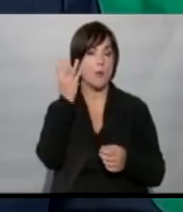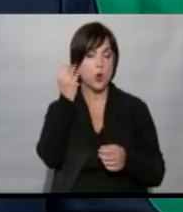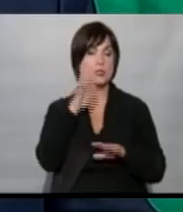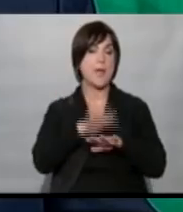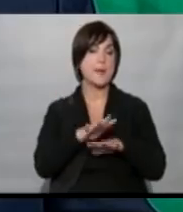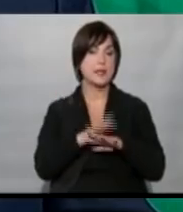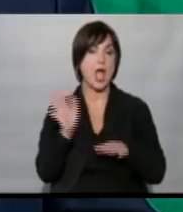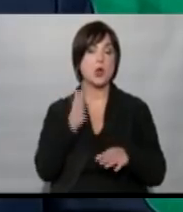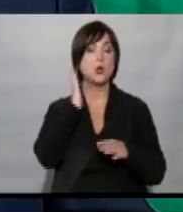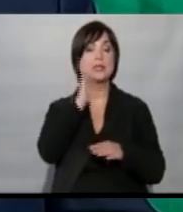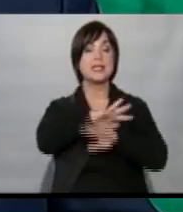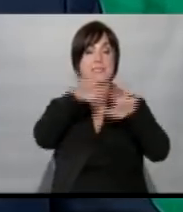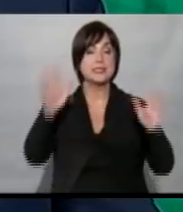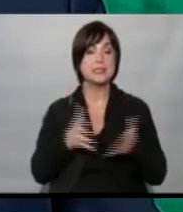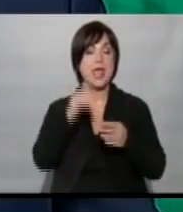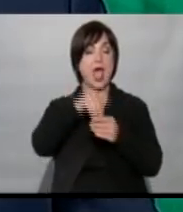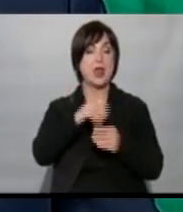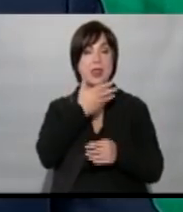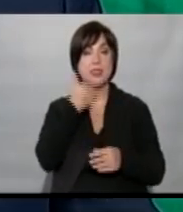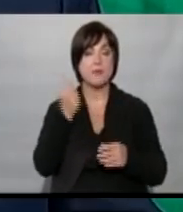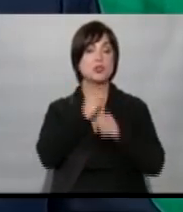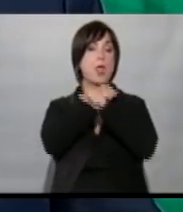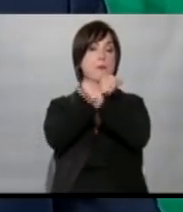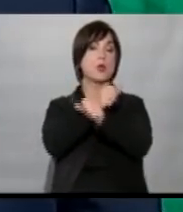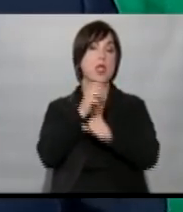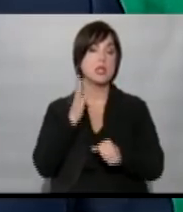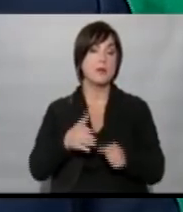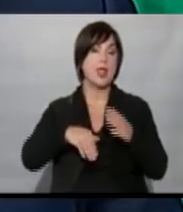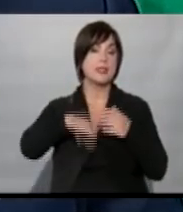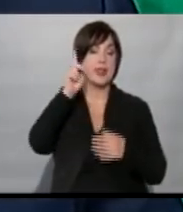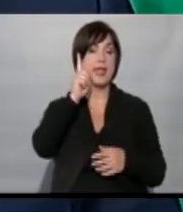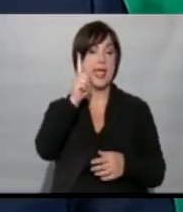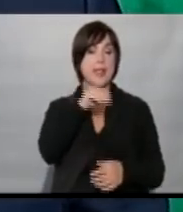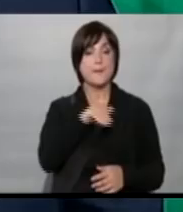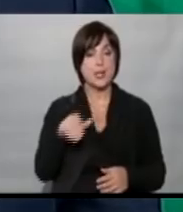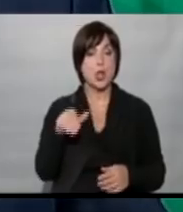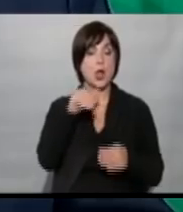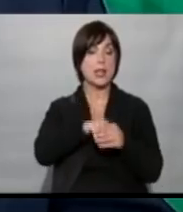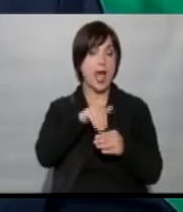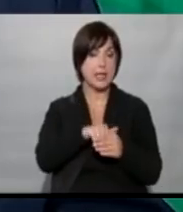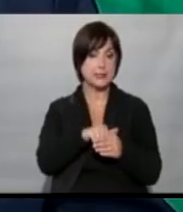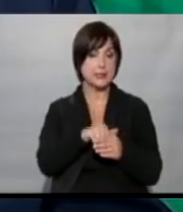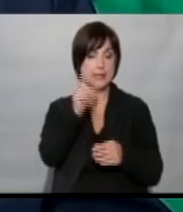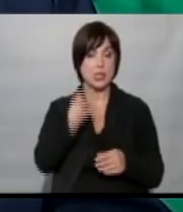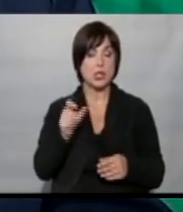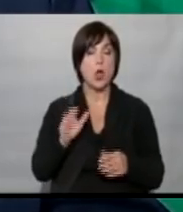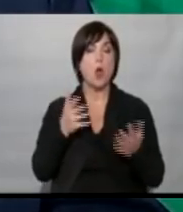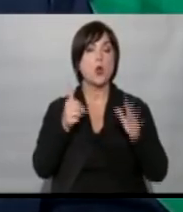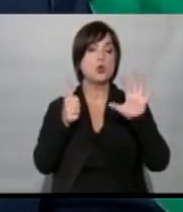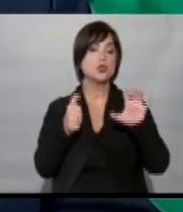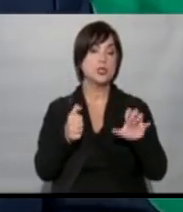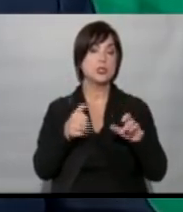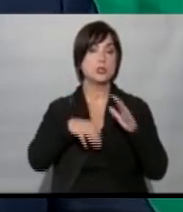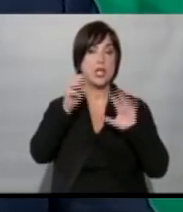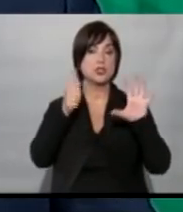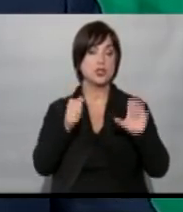Доколку излезеа сите на референдумот, доколку немаше бојкот, ќе излезеа нешто над 1 милион граѓани да гласат. Околу 600 или нешто над